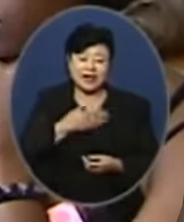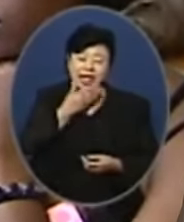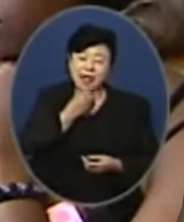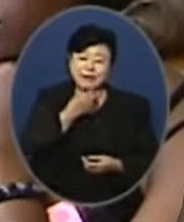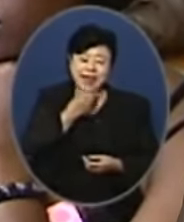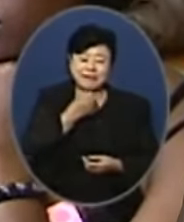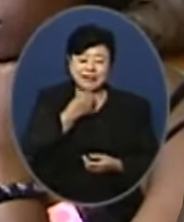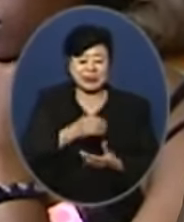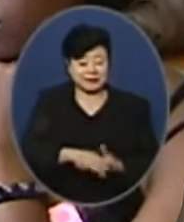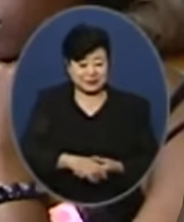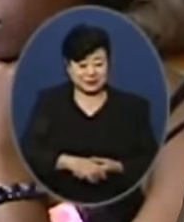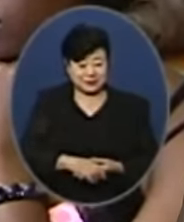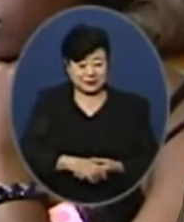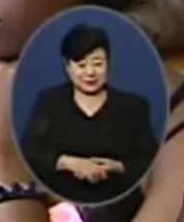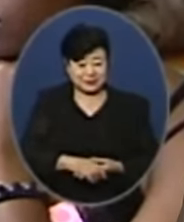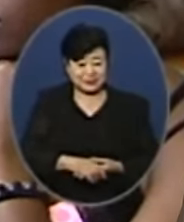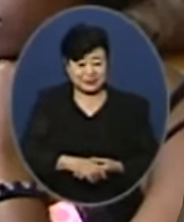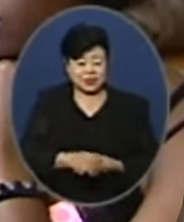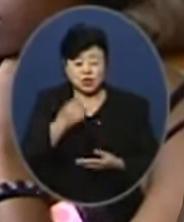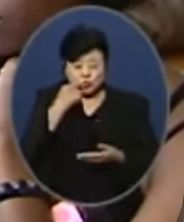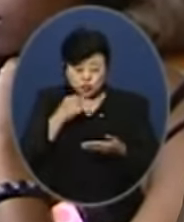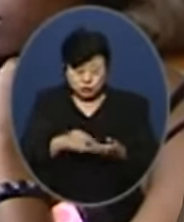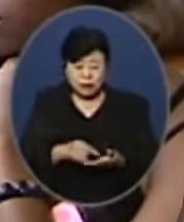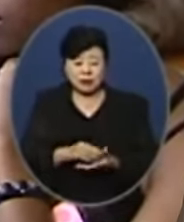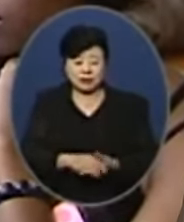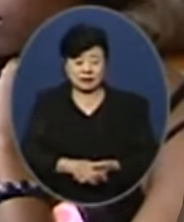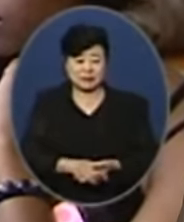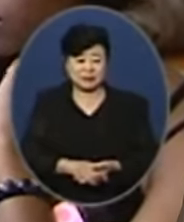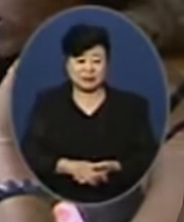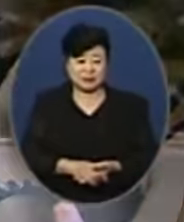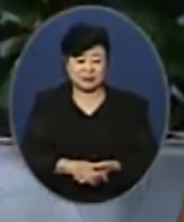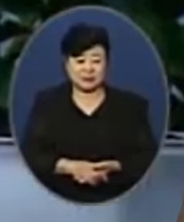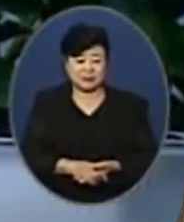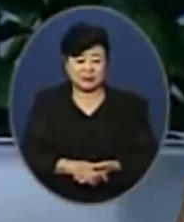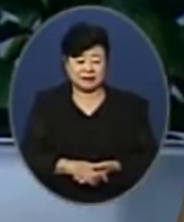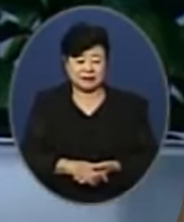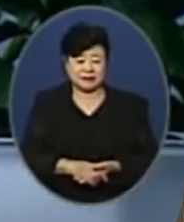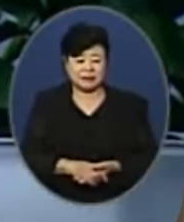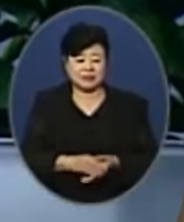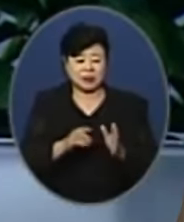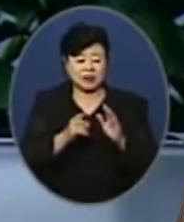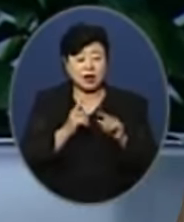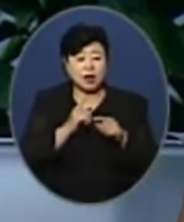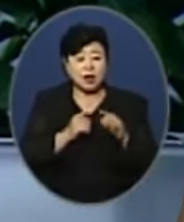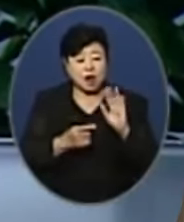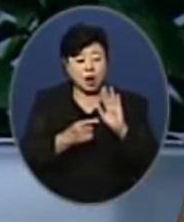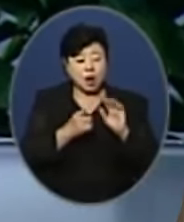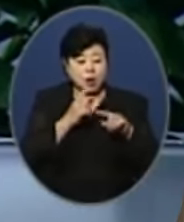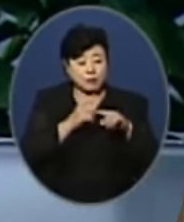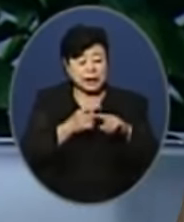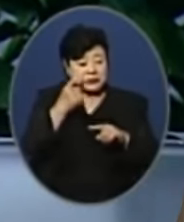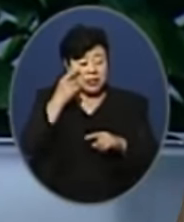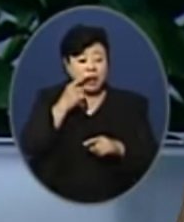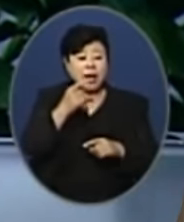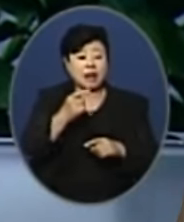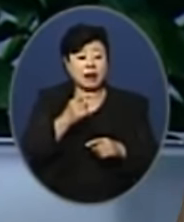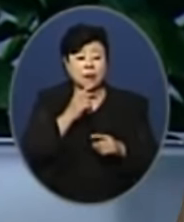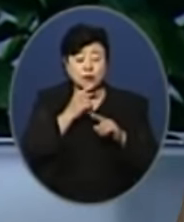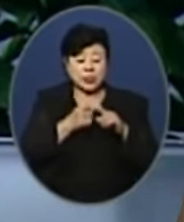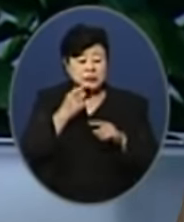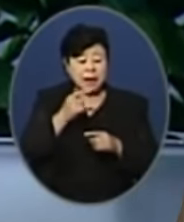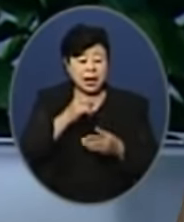난 행복합니다. 아주 말하기가 쉽기 때문에 행복하다는 긍정적인 말을 함으로 행복한 환경이 만들어진다는